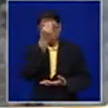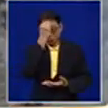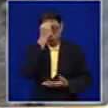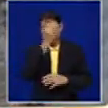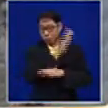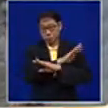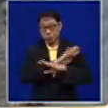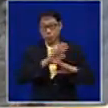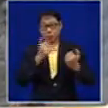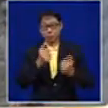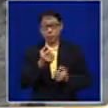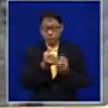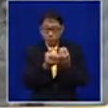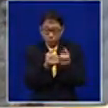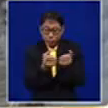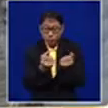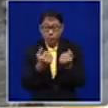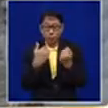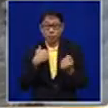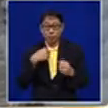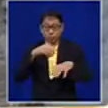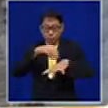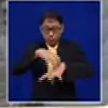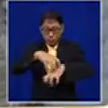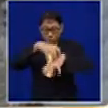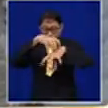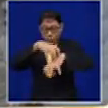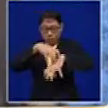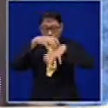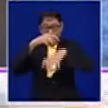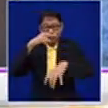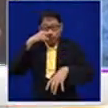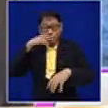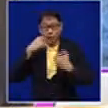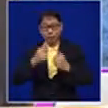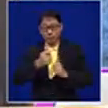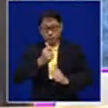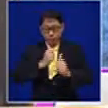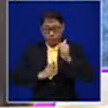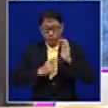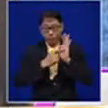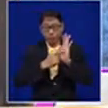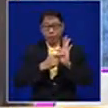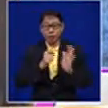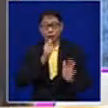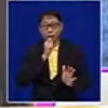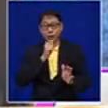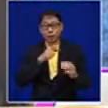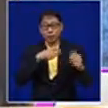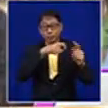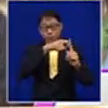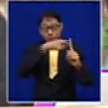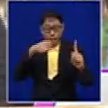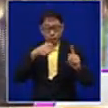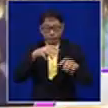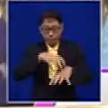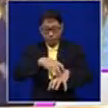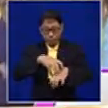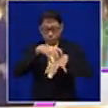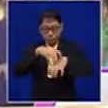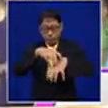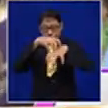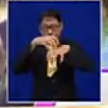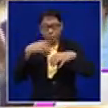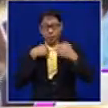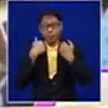แต่ว่าเป็นข้าวปั้นแมงกะพรุนไทยค่ะที่เขานำมาจัดแสดงในงานเทศกาลอาหารจากแมงกะพรุนจัดขึ้นที่สวนสาธาร